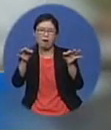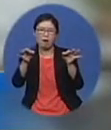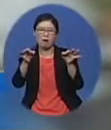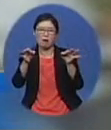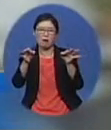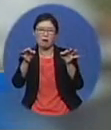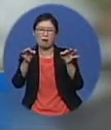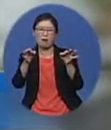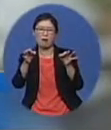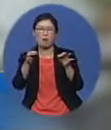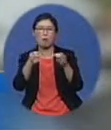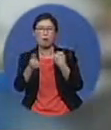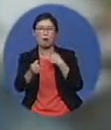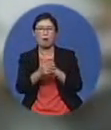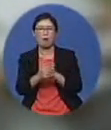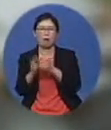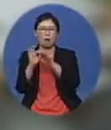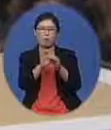계속 등 차고 발에 차고.